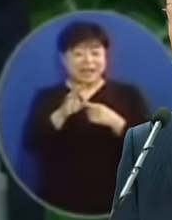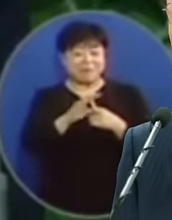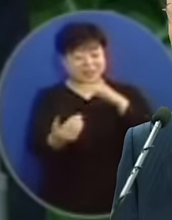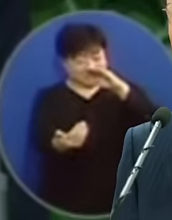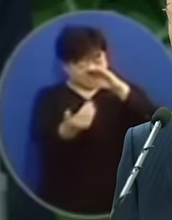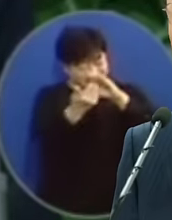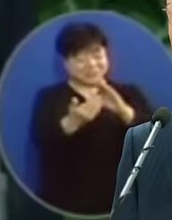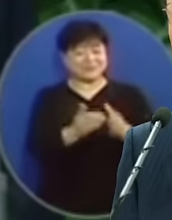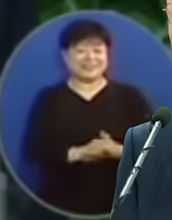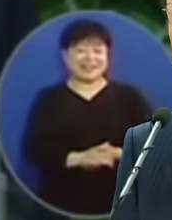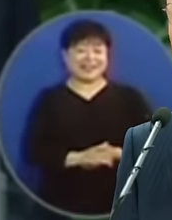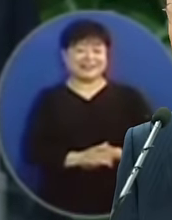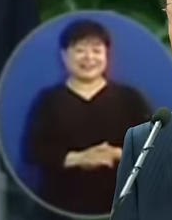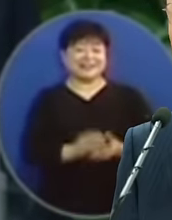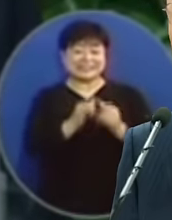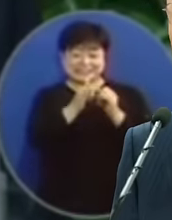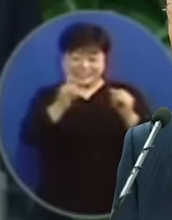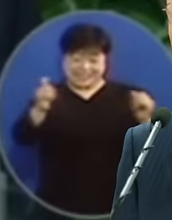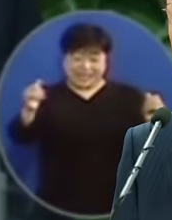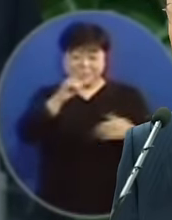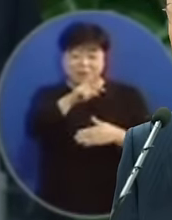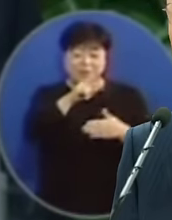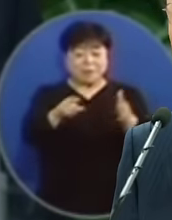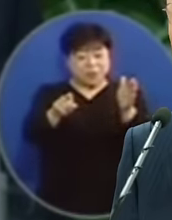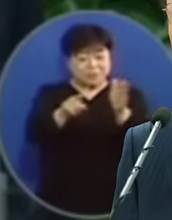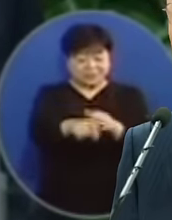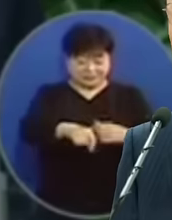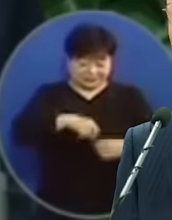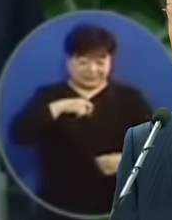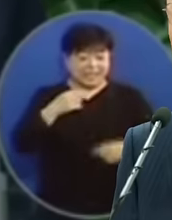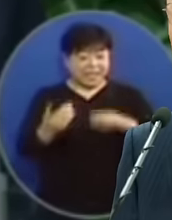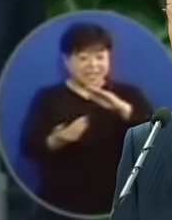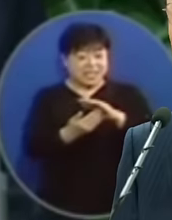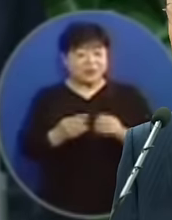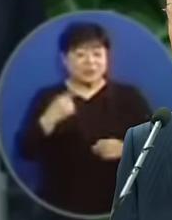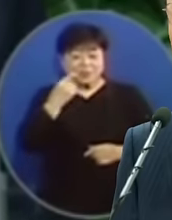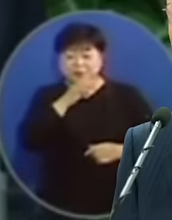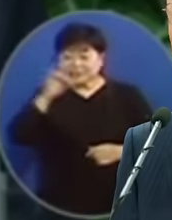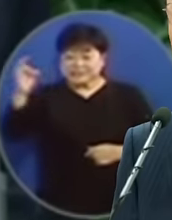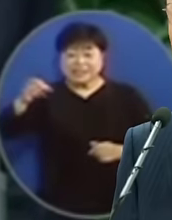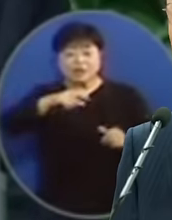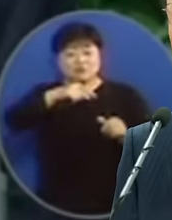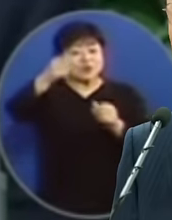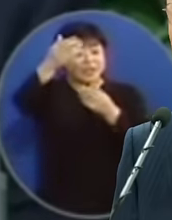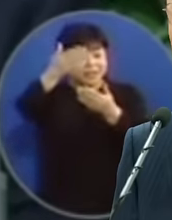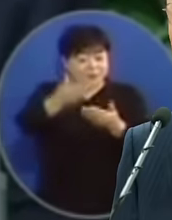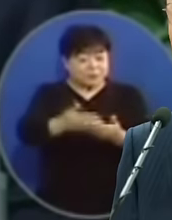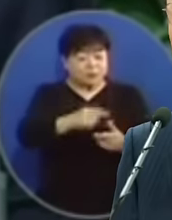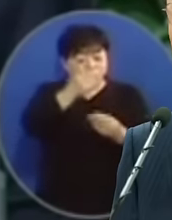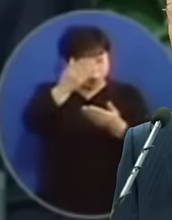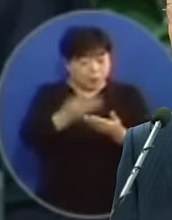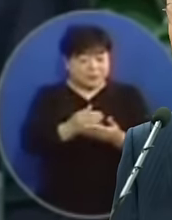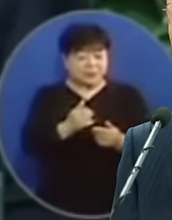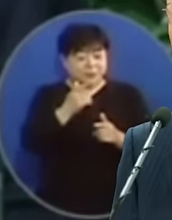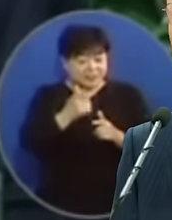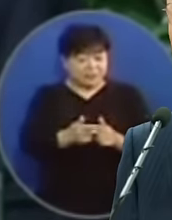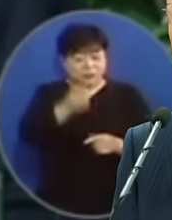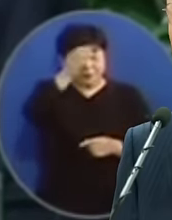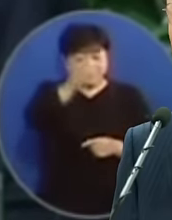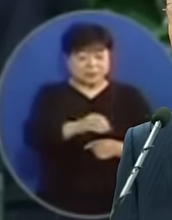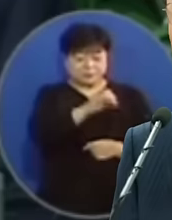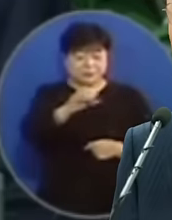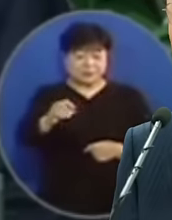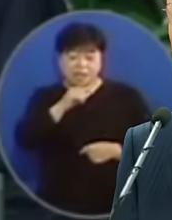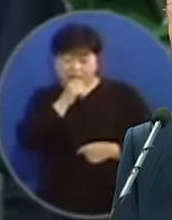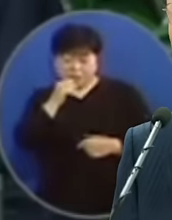이루어지는 것입니다. 사람이 마음에 믿어 의어 이루고 입으로 신하여 구원에 이른다. 구원받는 사람도 예수님이 십자가에 못